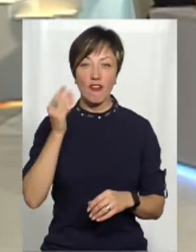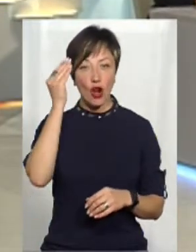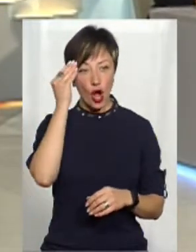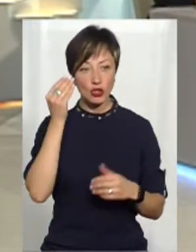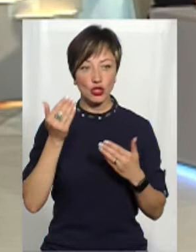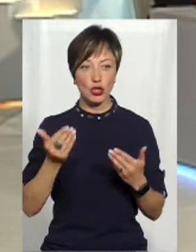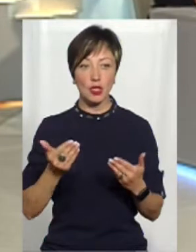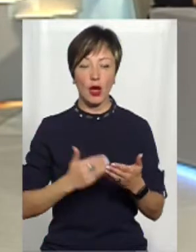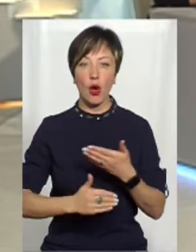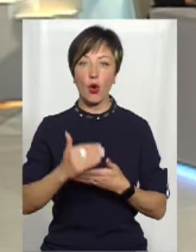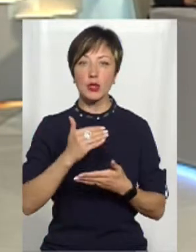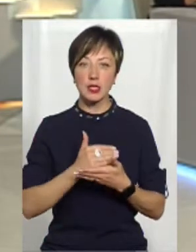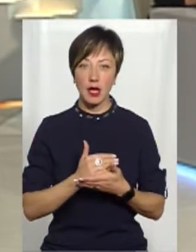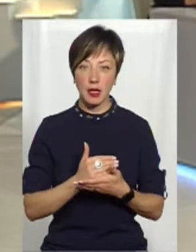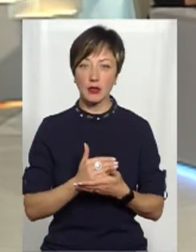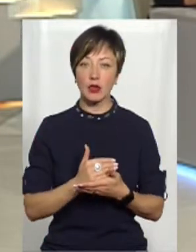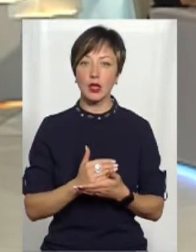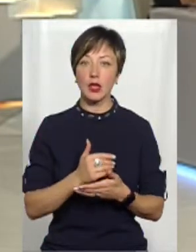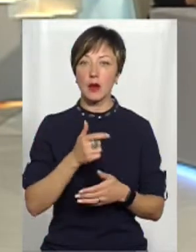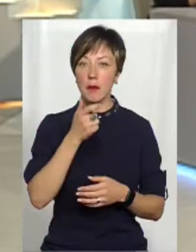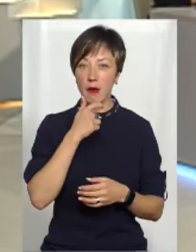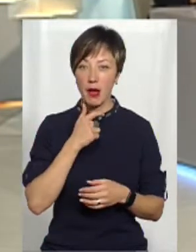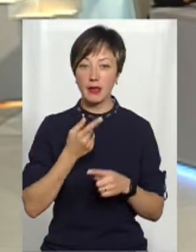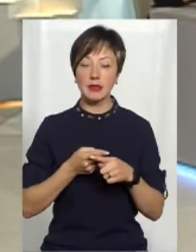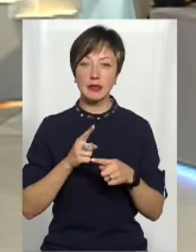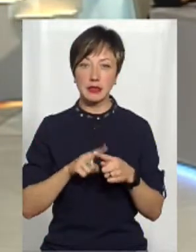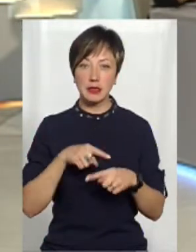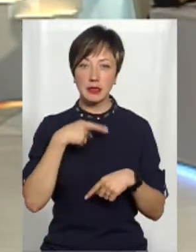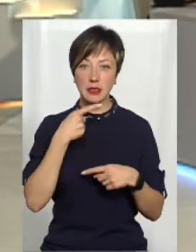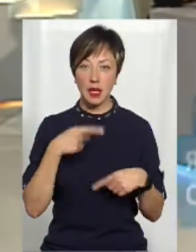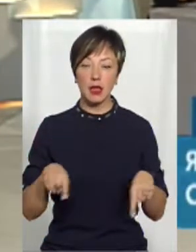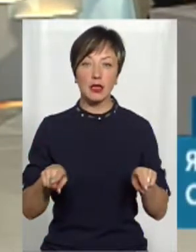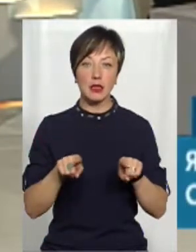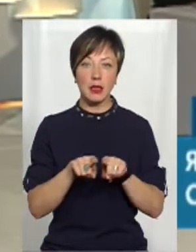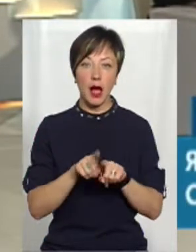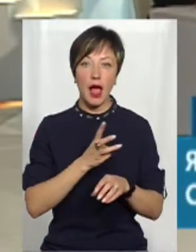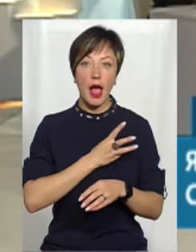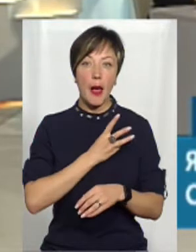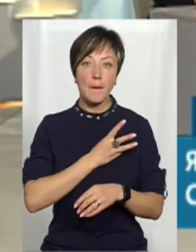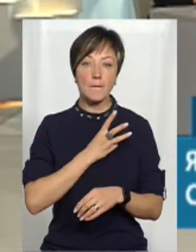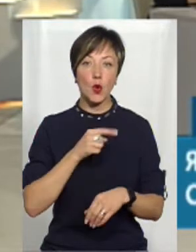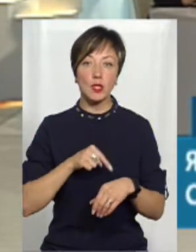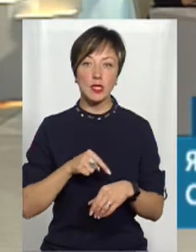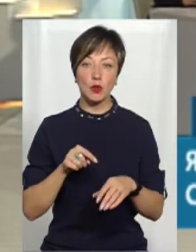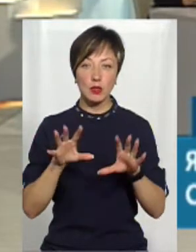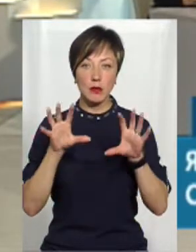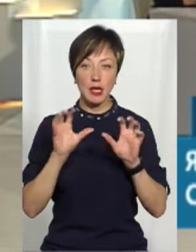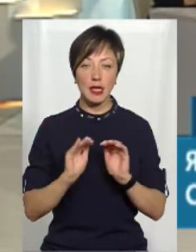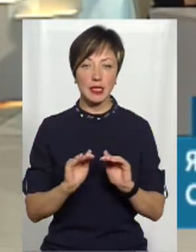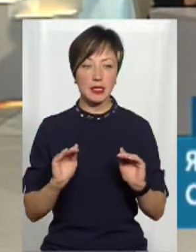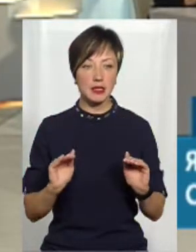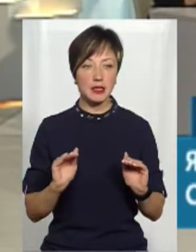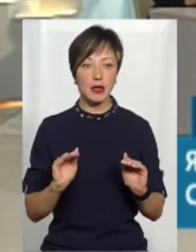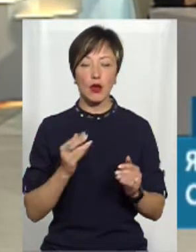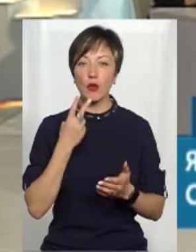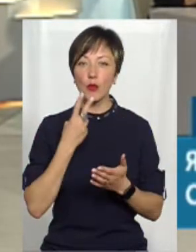враження останньої пані, яка сказала, що це так емоційно сприйняли її діти, то,